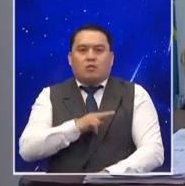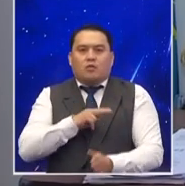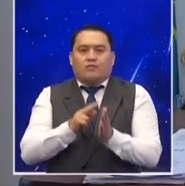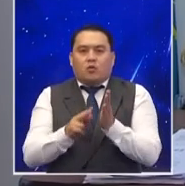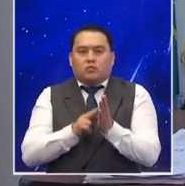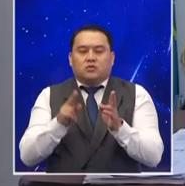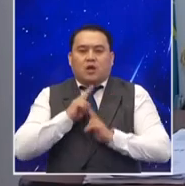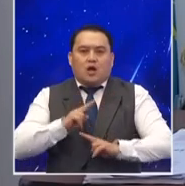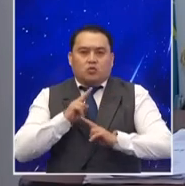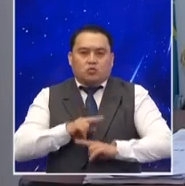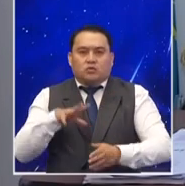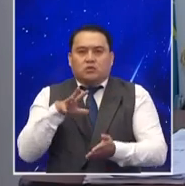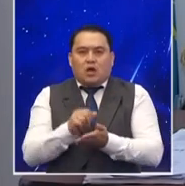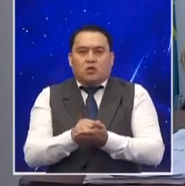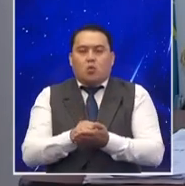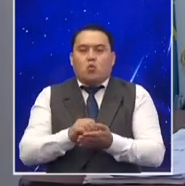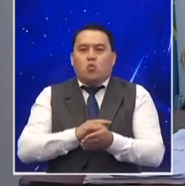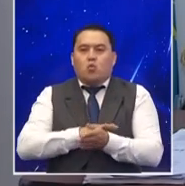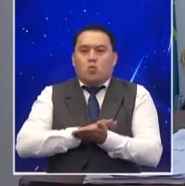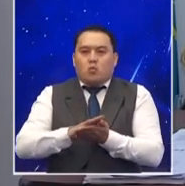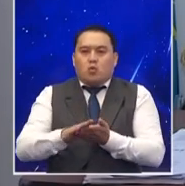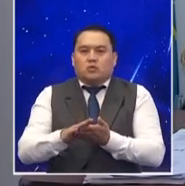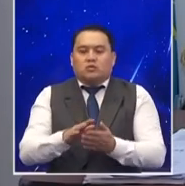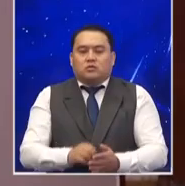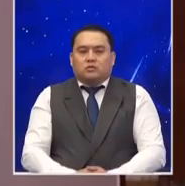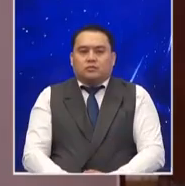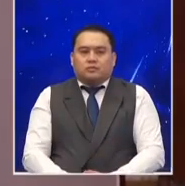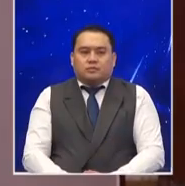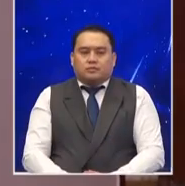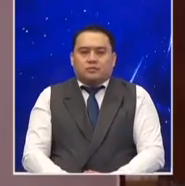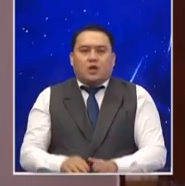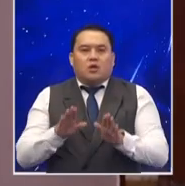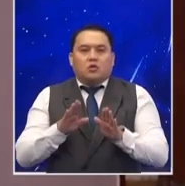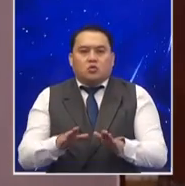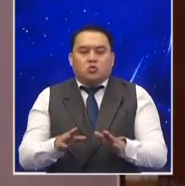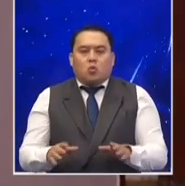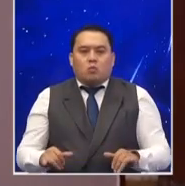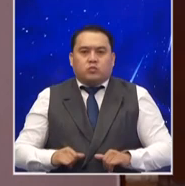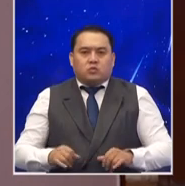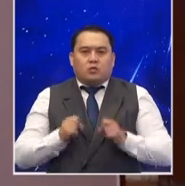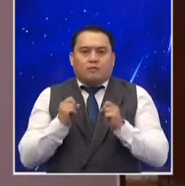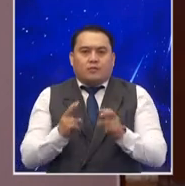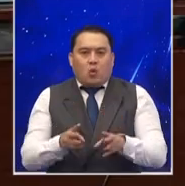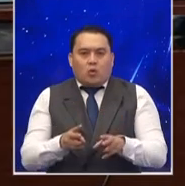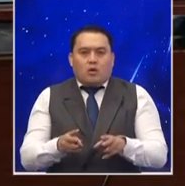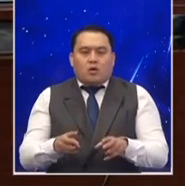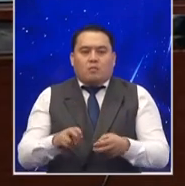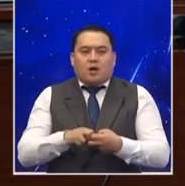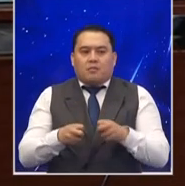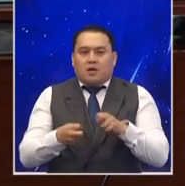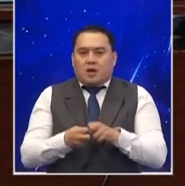80 сотрудников, которые занимаются уборкой стихийных свалок. Не только браконьеры и нерадивые отдыхающие, головная